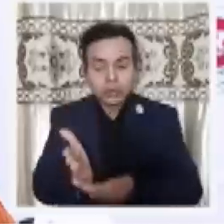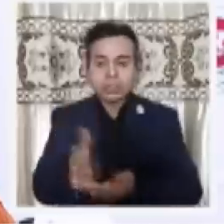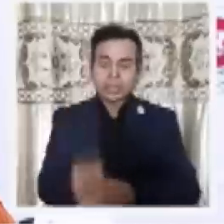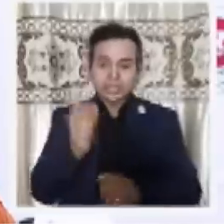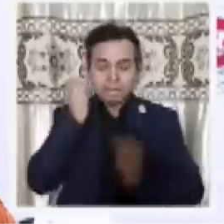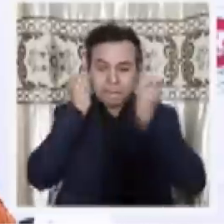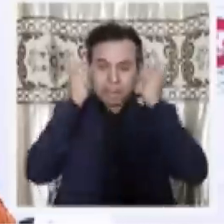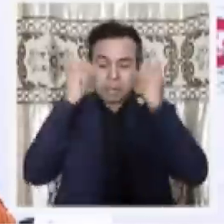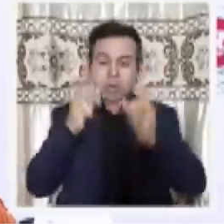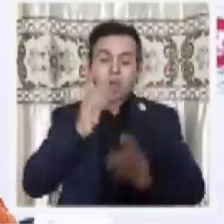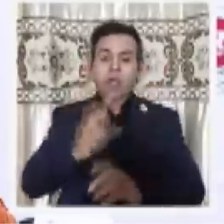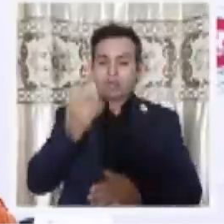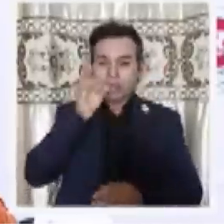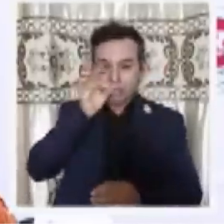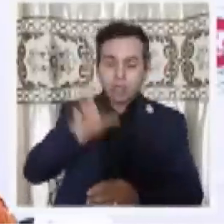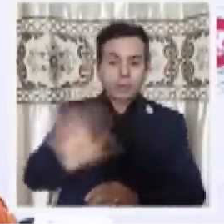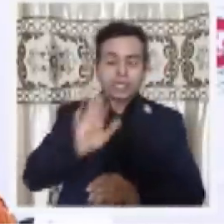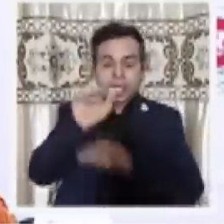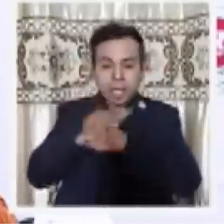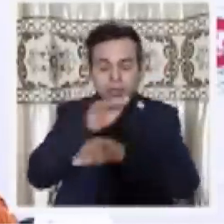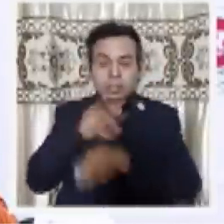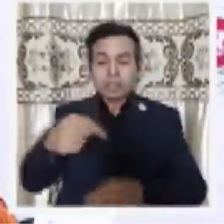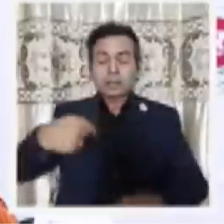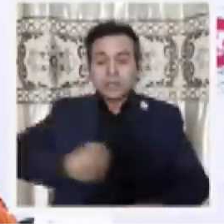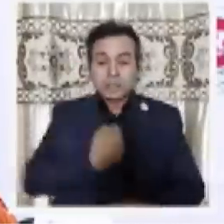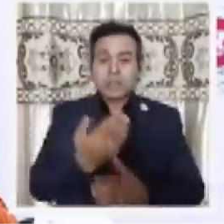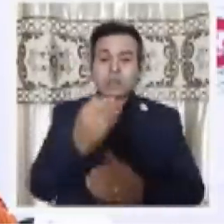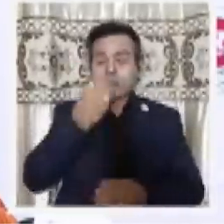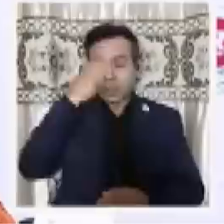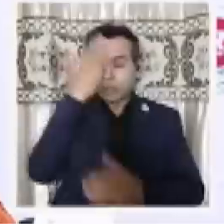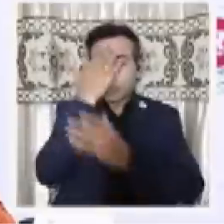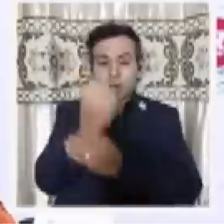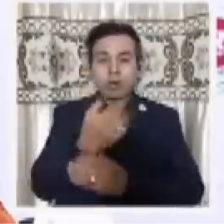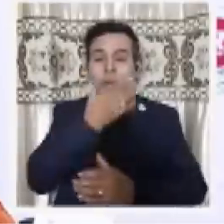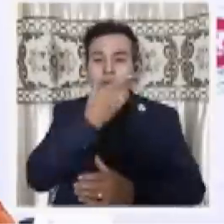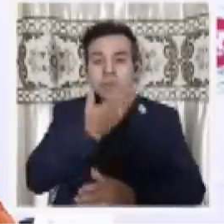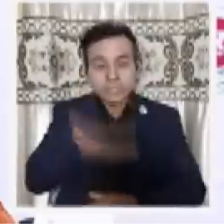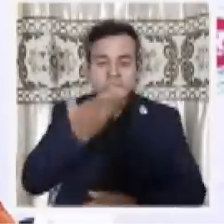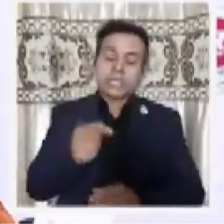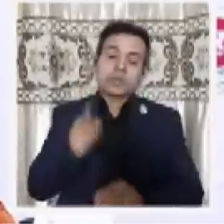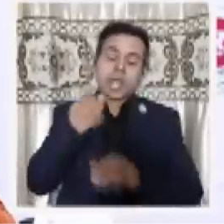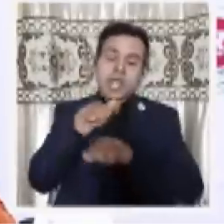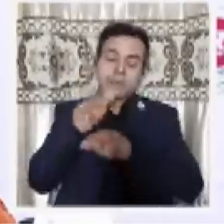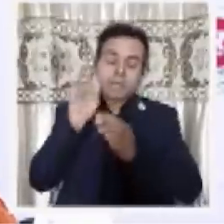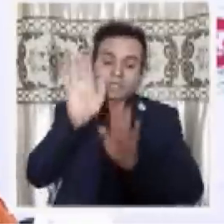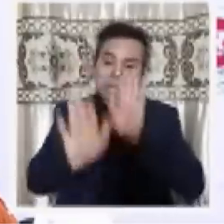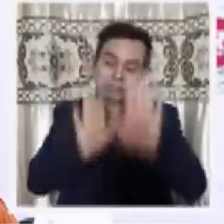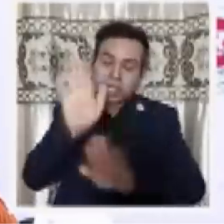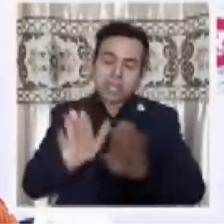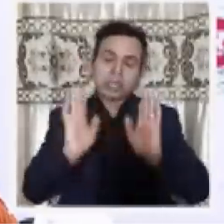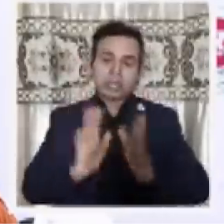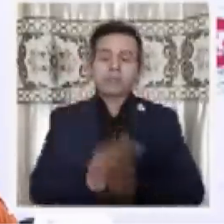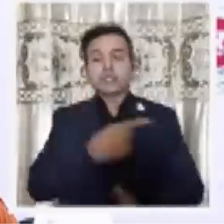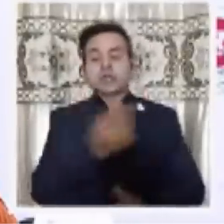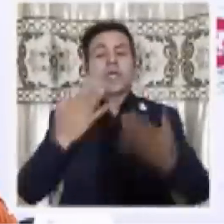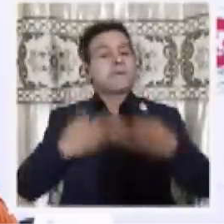এবং বয়োবৃদ্ধদের প্রতি বিশেষভাবে যত্ন রাখবেন, কারণ বয়োবৃদ্ধরা বাড়তি ঝুঁকিতে থাকেন করোনা ভাইরাস